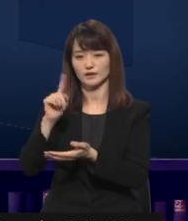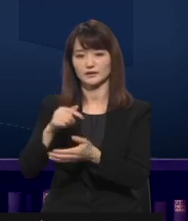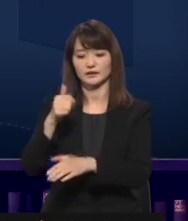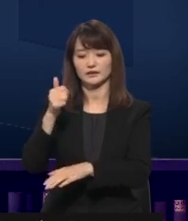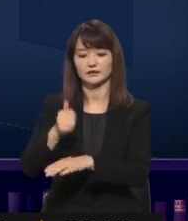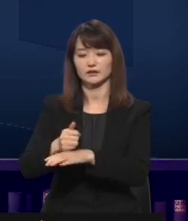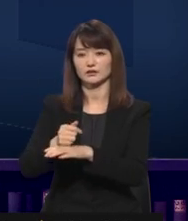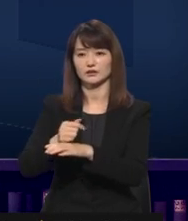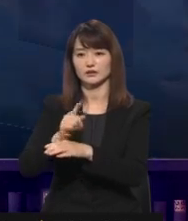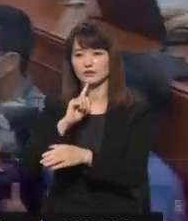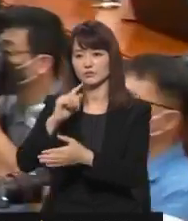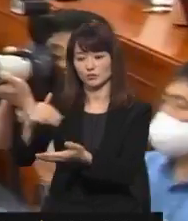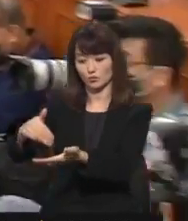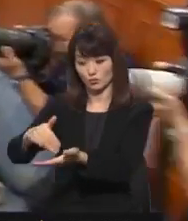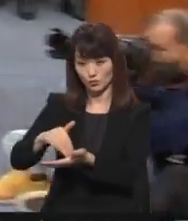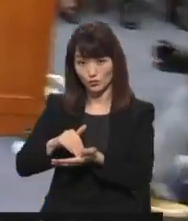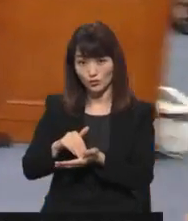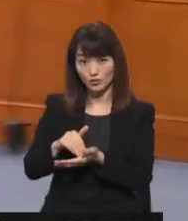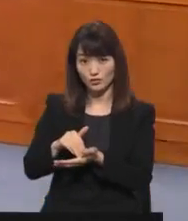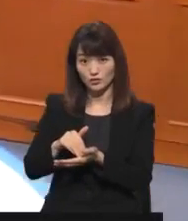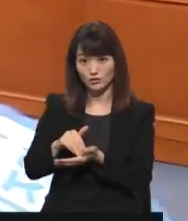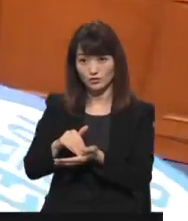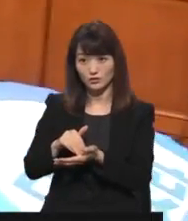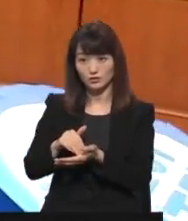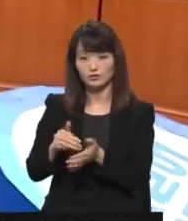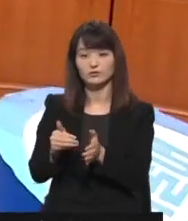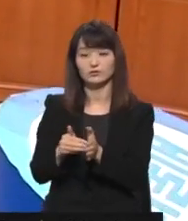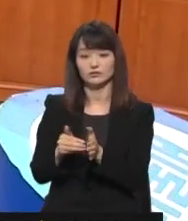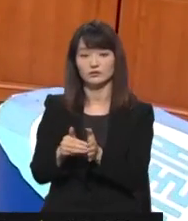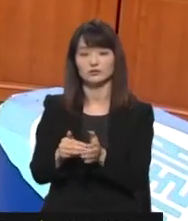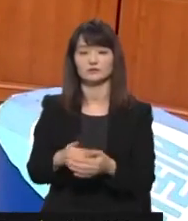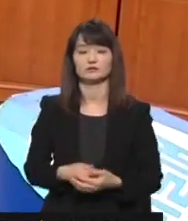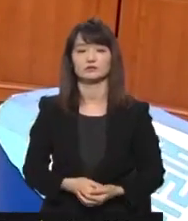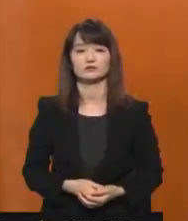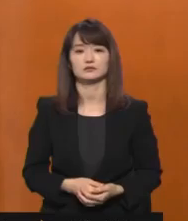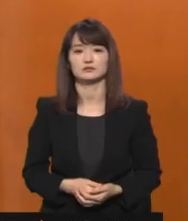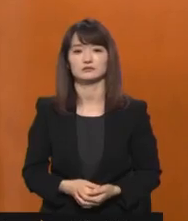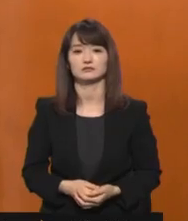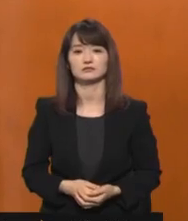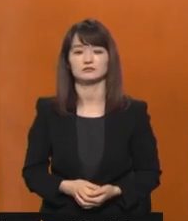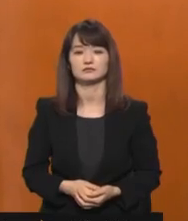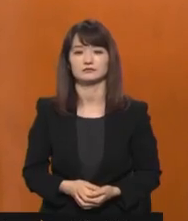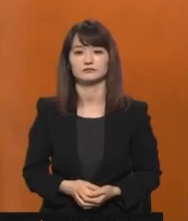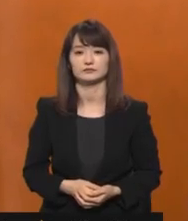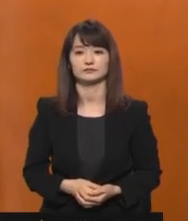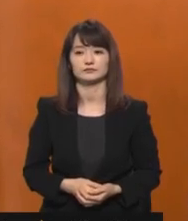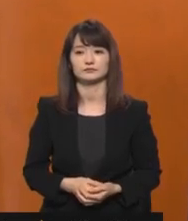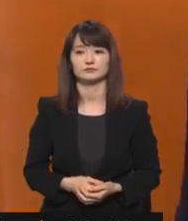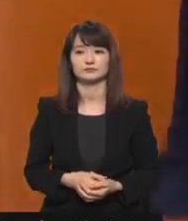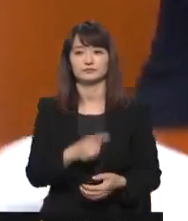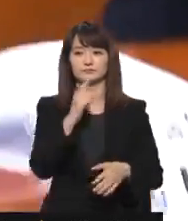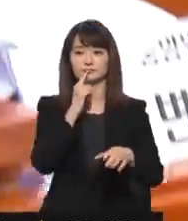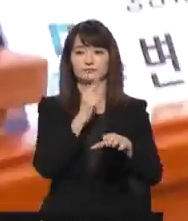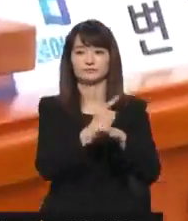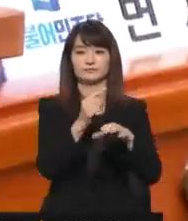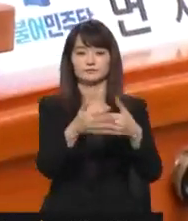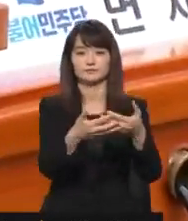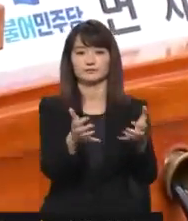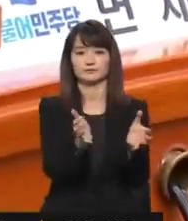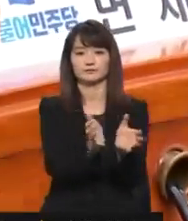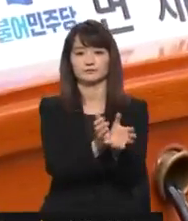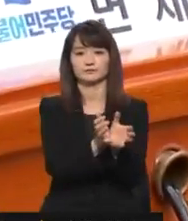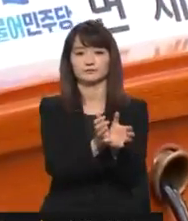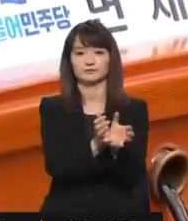보고받고 하다보니까 쓱 지나가 증 치 나가 증명 있어요 그런데 이 부분은 사실 민주당의 그동안 그